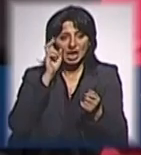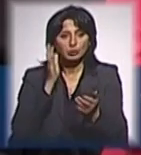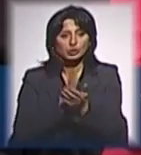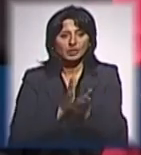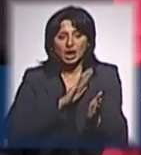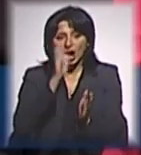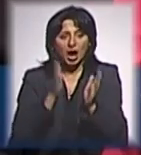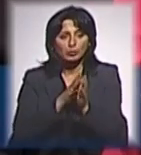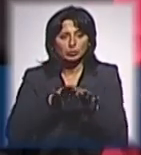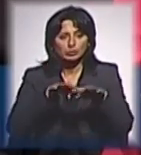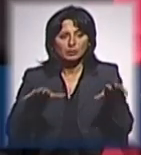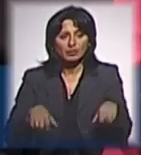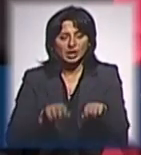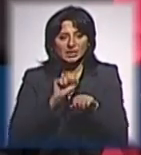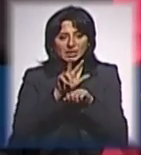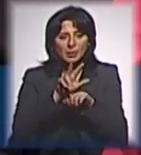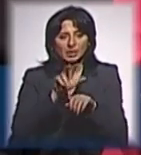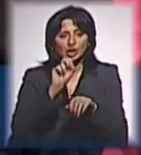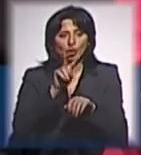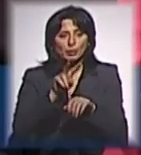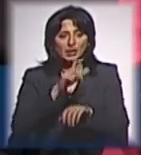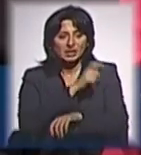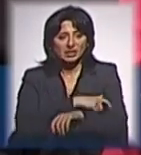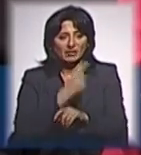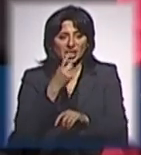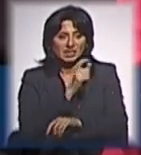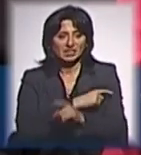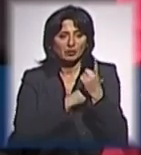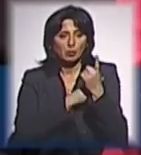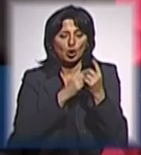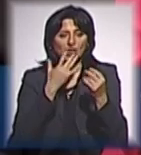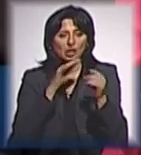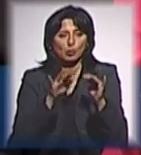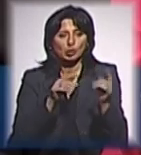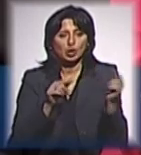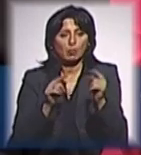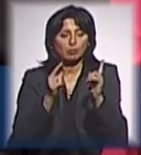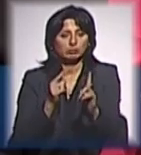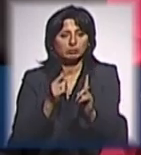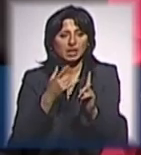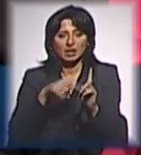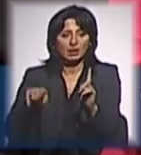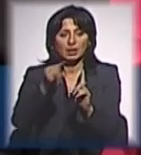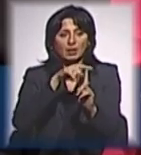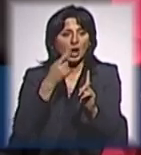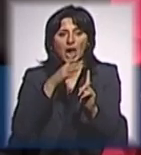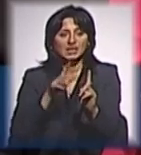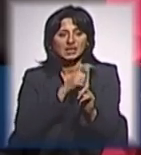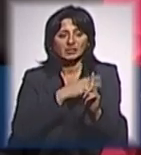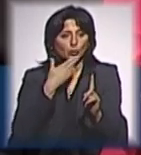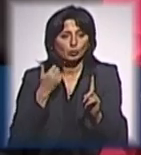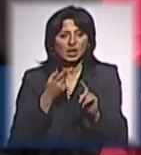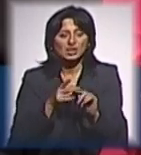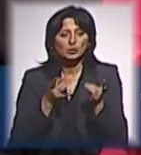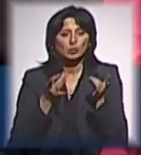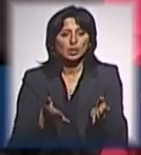ხელისუფლებას ყავს აბსოლუტური უმრავლესობა, 13-დან 12 წევრი, ერთი წევრი ყავს მხოლოდ ნაციონალურ მოძრაობას და სხვა დანარჩენს არც ერთი წევრი.